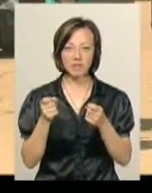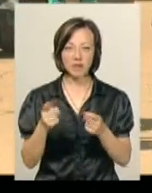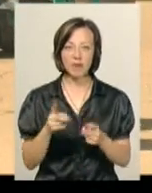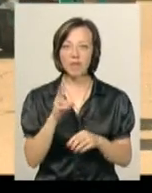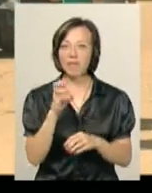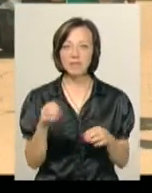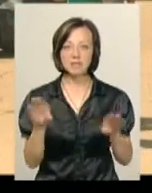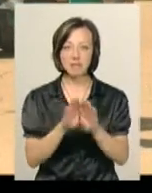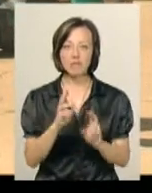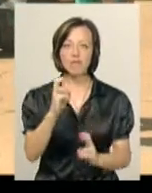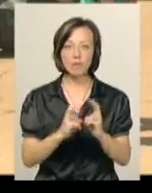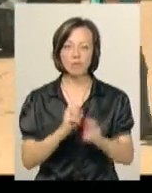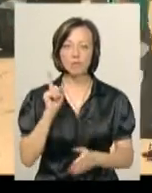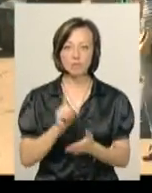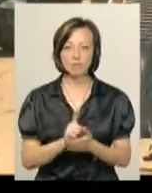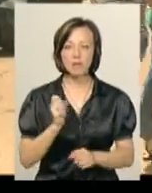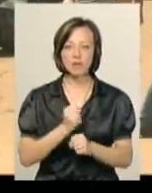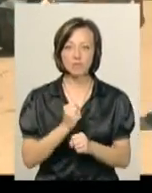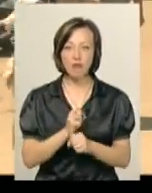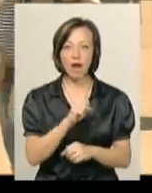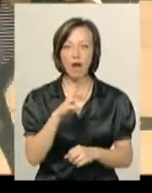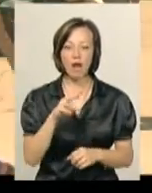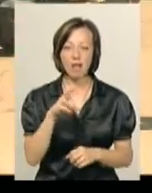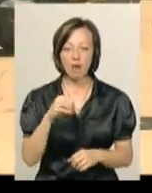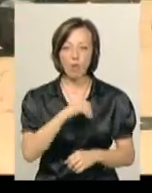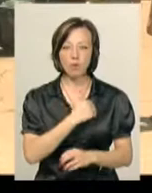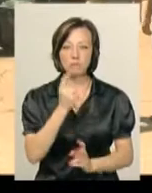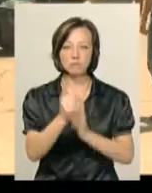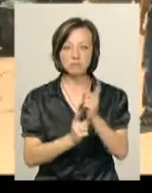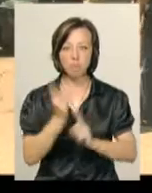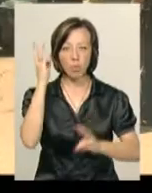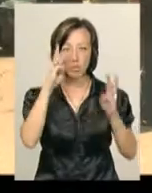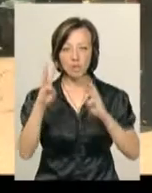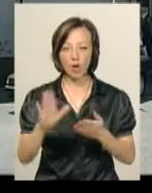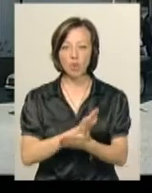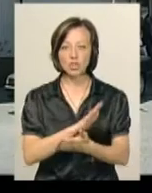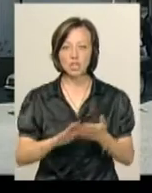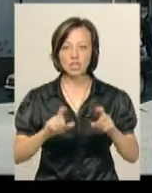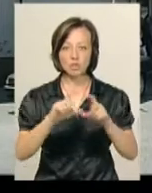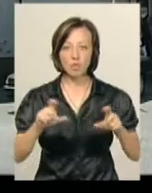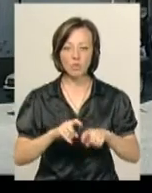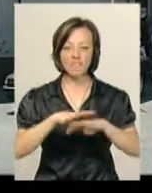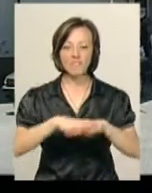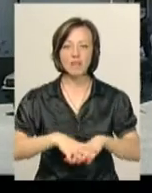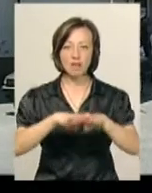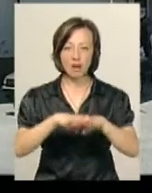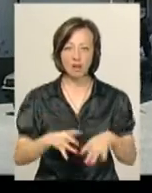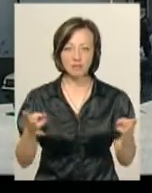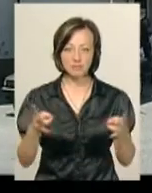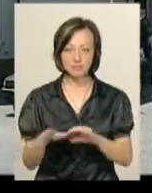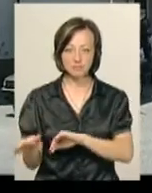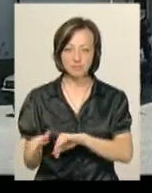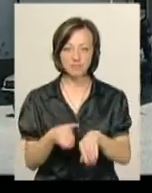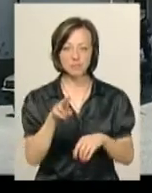криття заводів, завод мусить працювати, там працюють люди, але за модернізацією очисних споруд, за встановленою фільтрацією. Сьогодні акція протесту відбулася і в